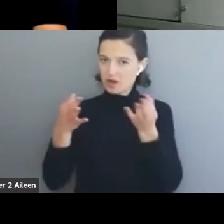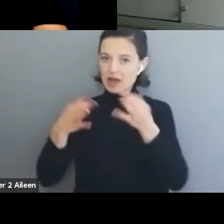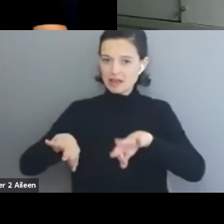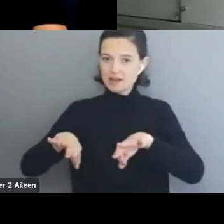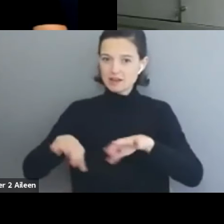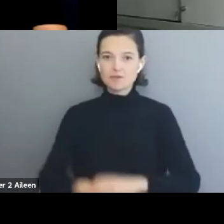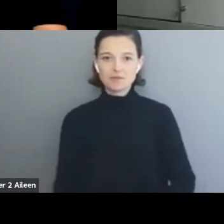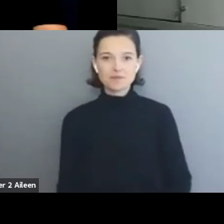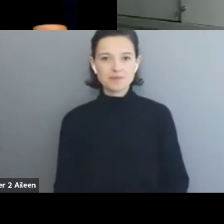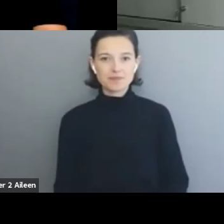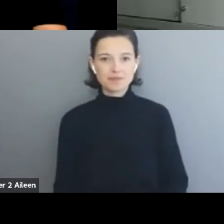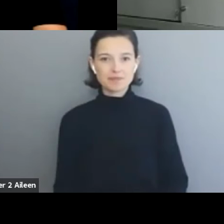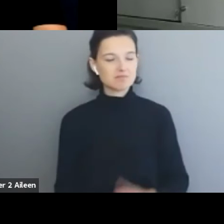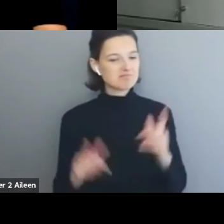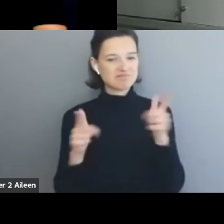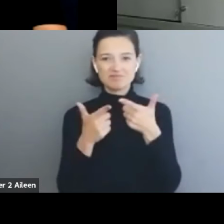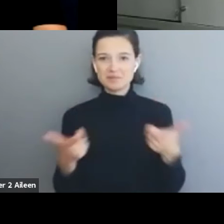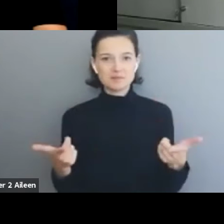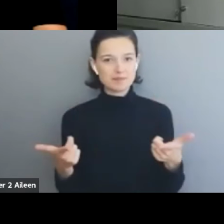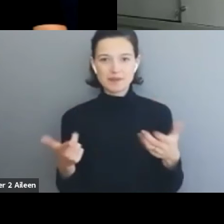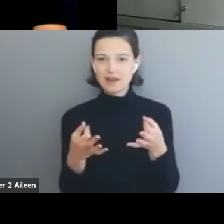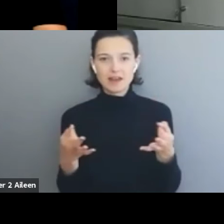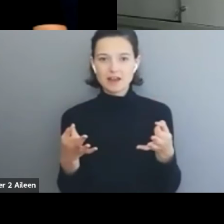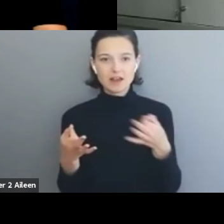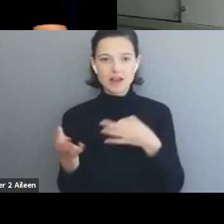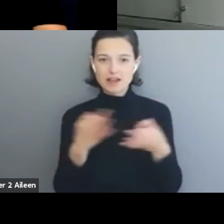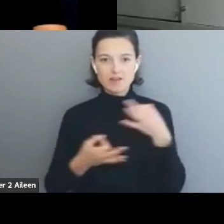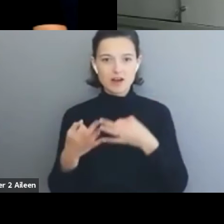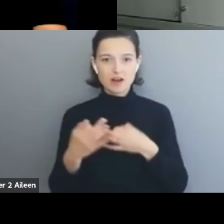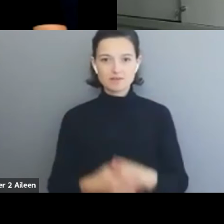Ich habe keine Fragen mehr hier.